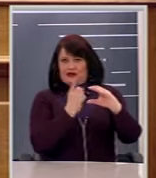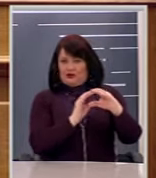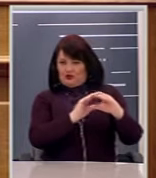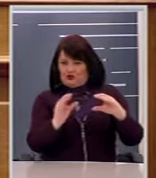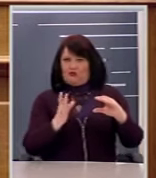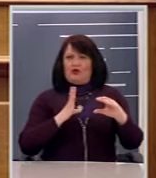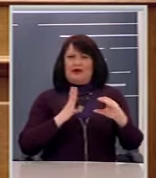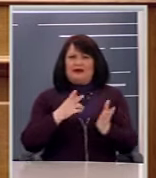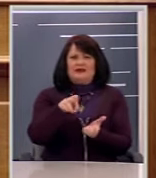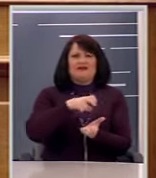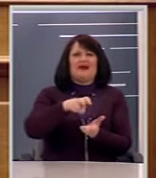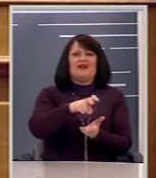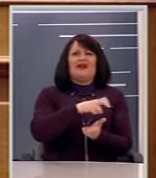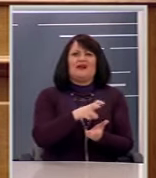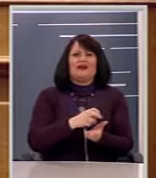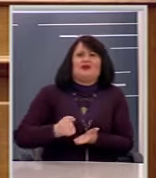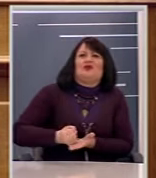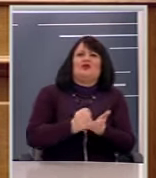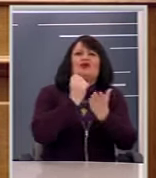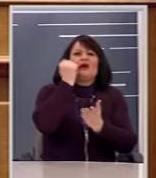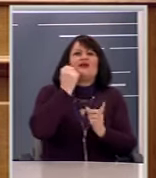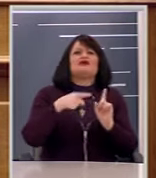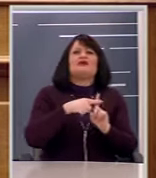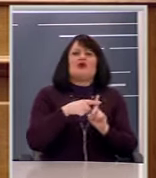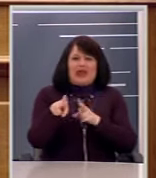πολίτες σε εράνους υπέρ του Ερυθρού Σταυρού.